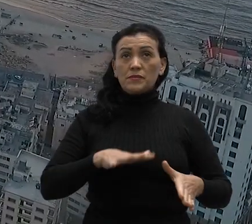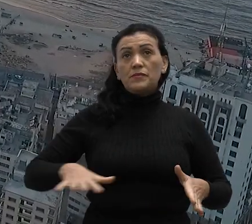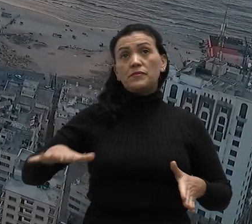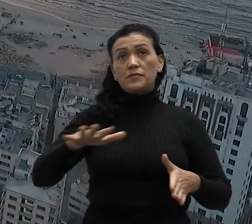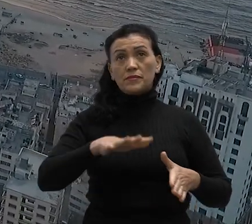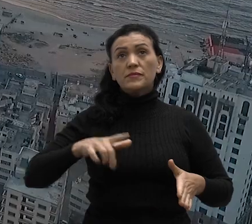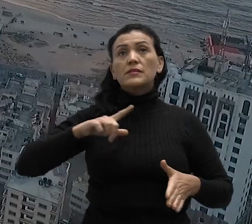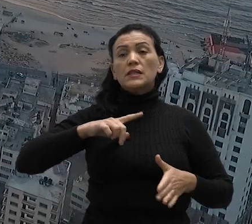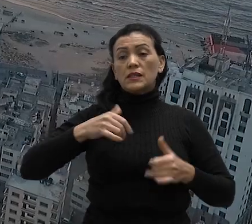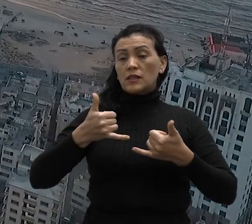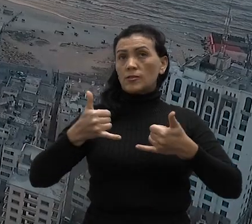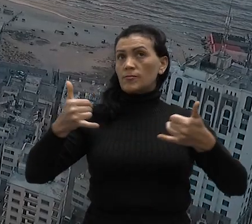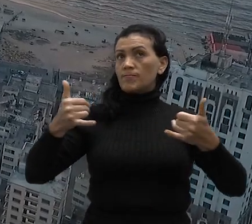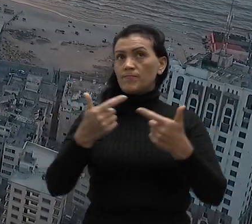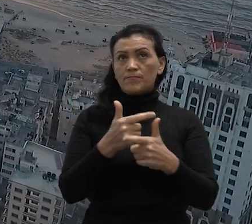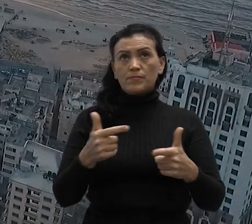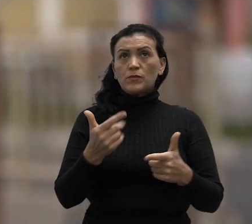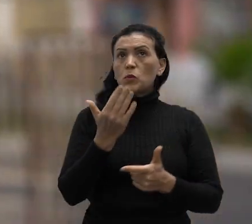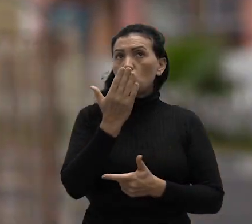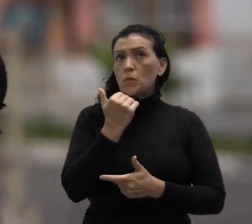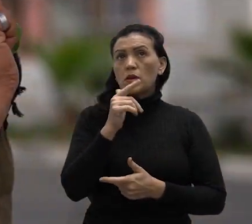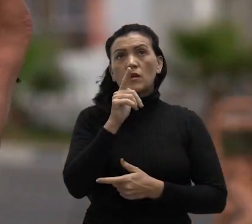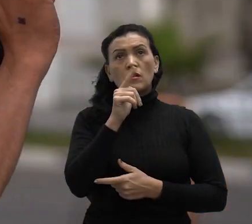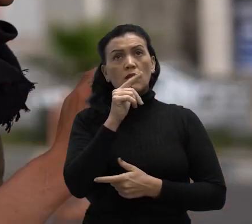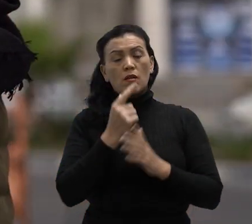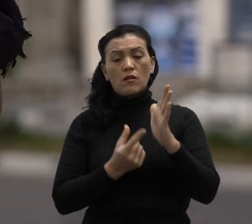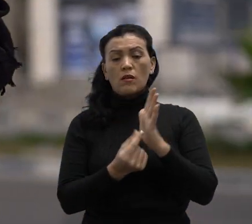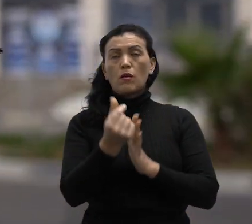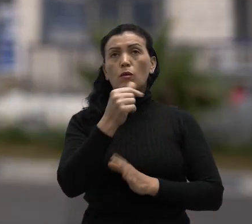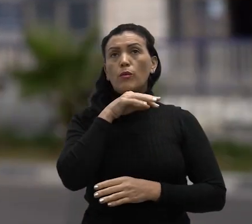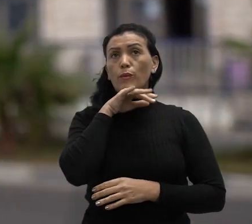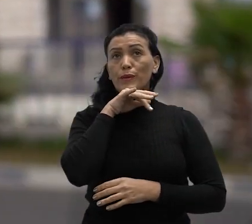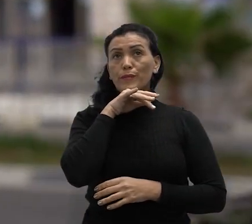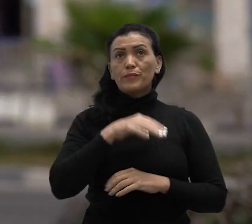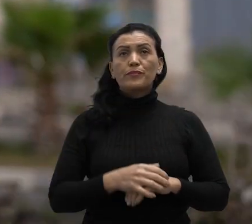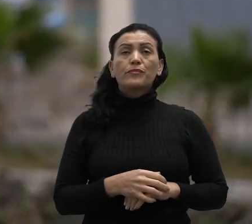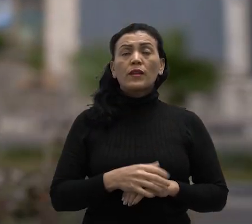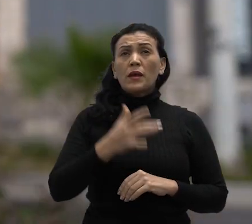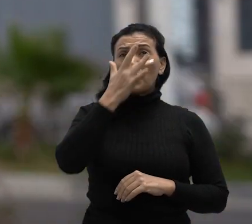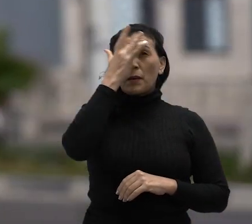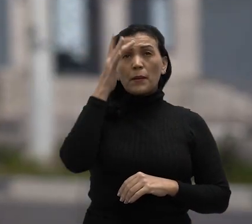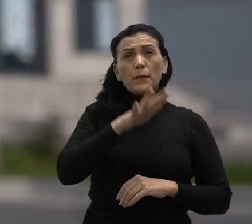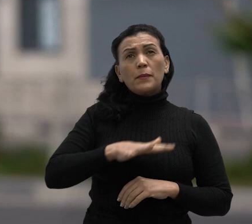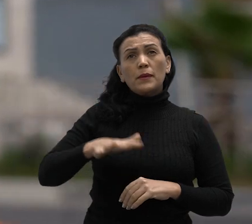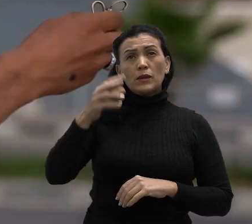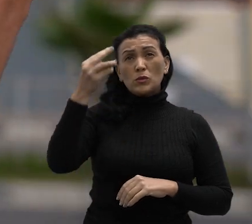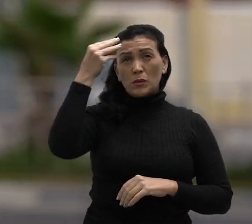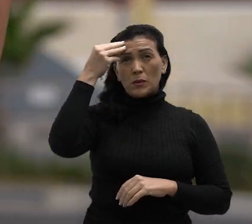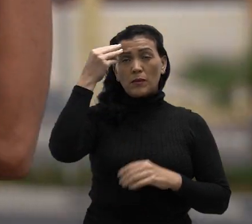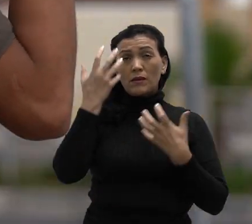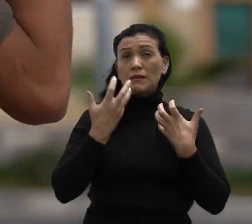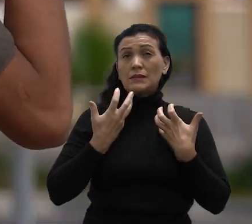الحصار يعني نظامه كهرب قليلة، أكل وشرب ضعيف صار، ماديا معنويا